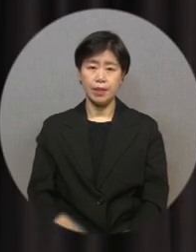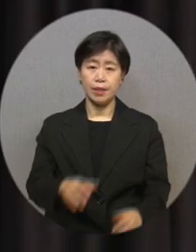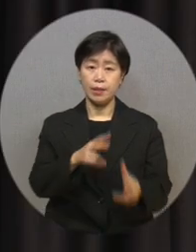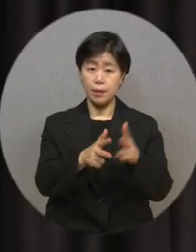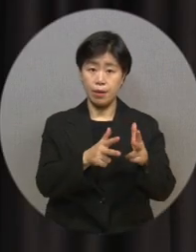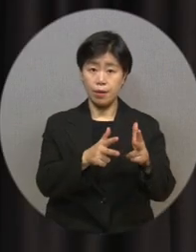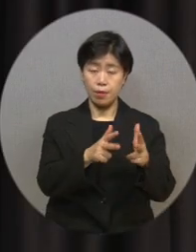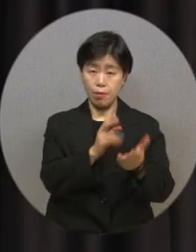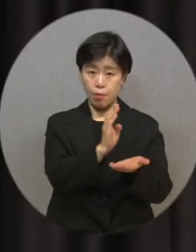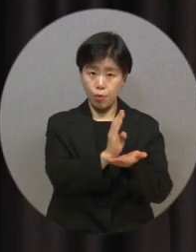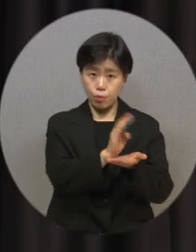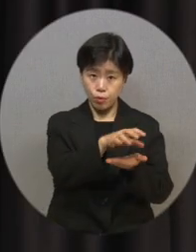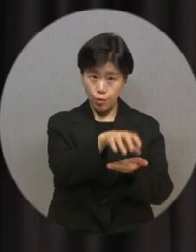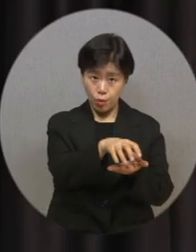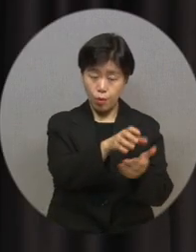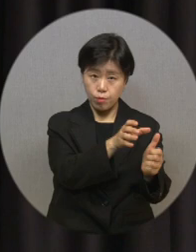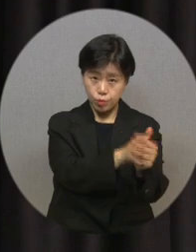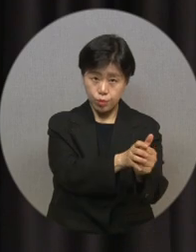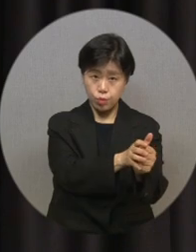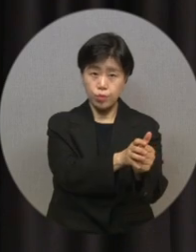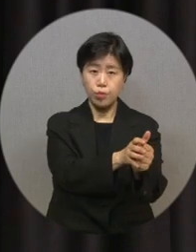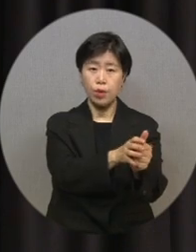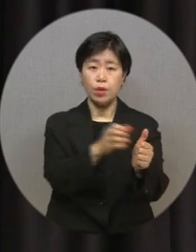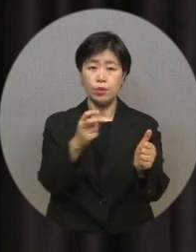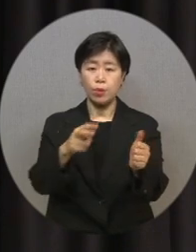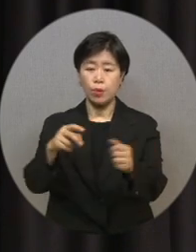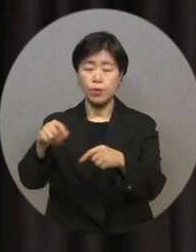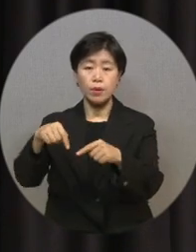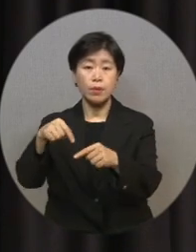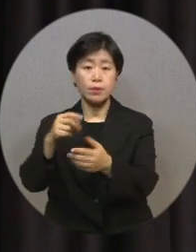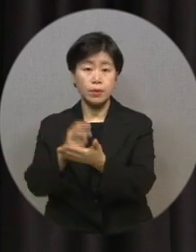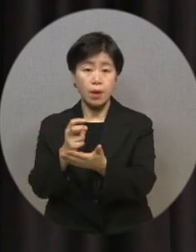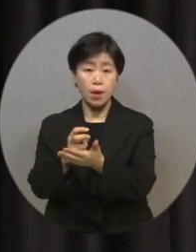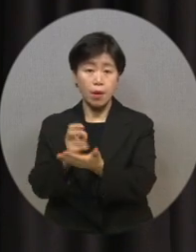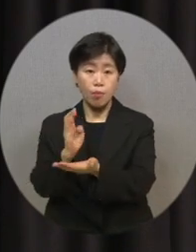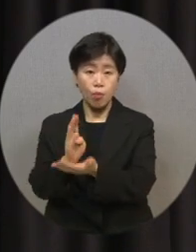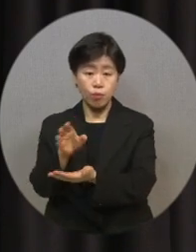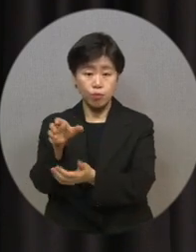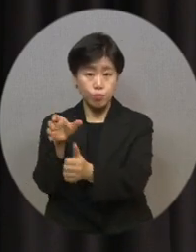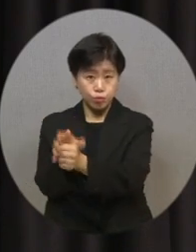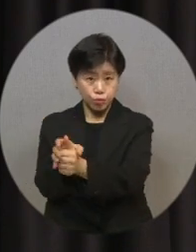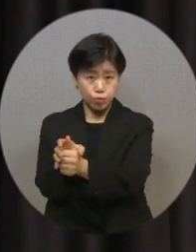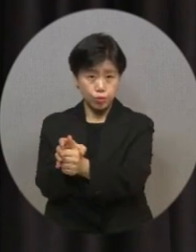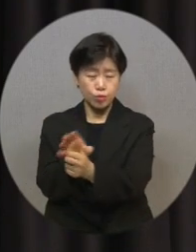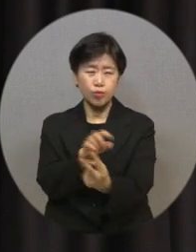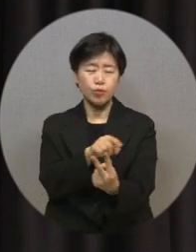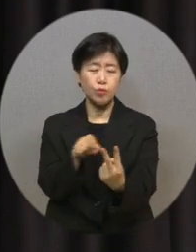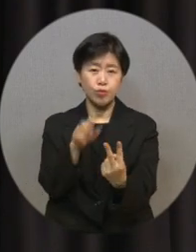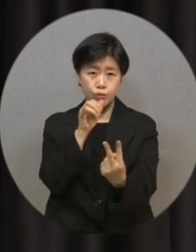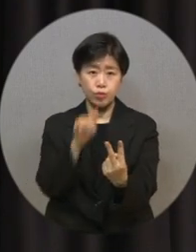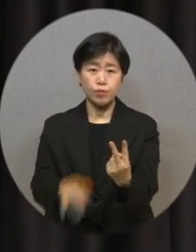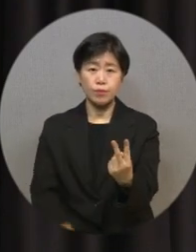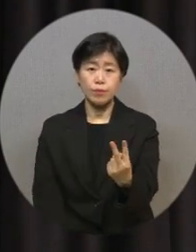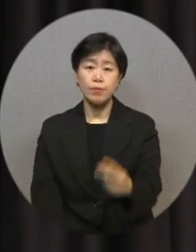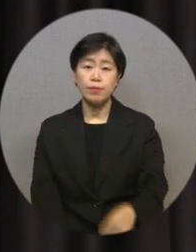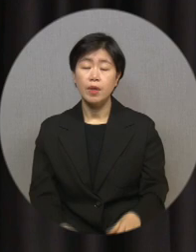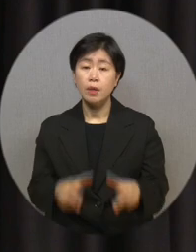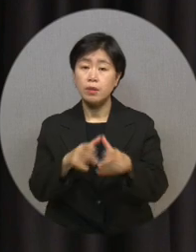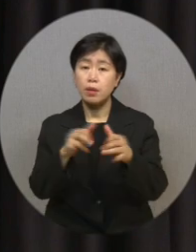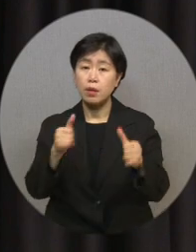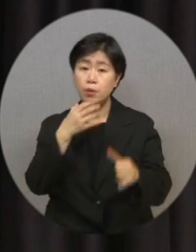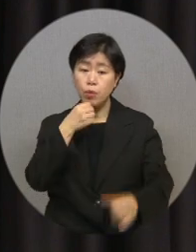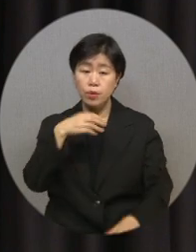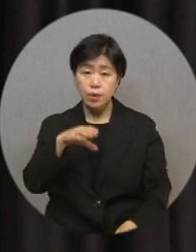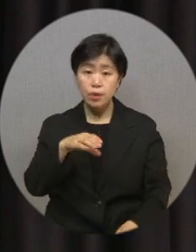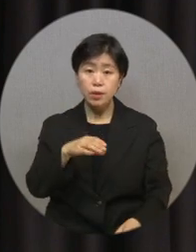추진하고 있고 또 일정 본부는 정책 본부에서 추진을 하고 있습니다 근데 지금 여기에서 장인 복지 사업에 그 평가를 하는